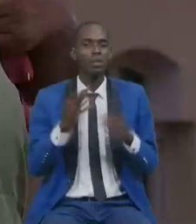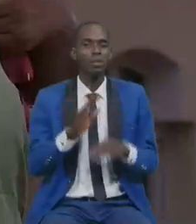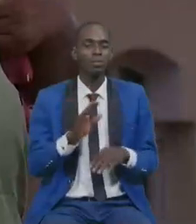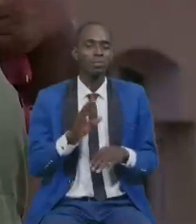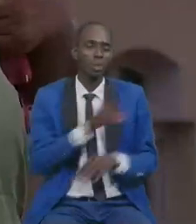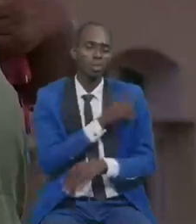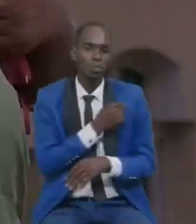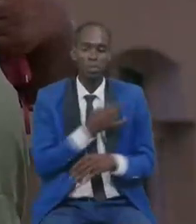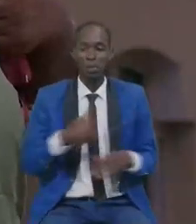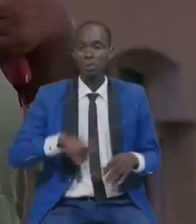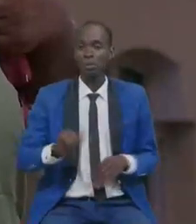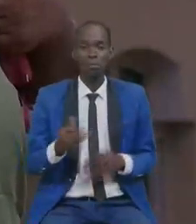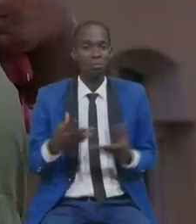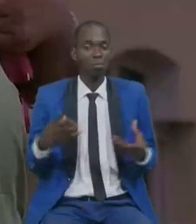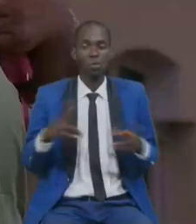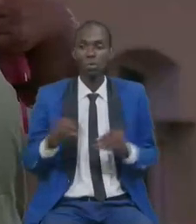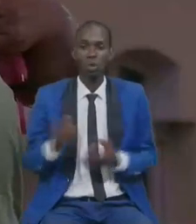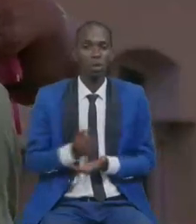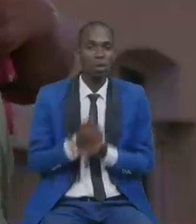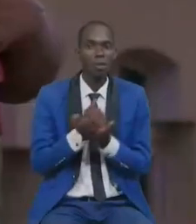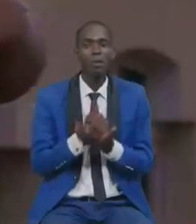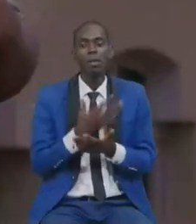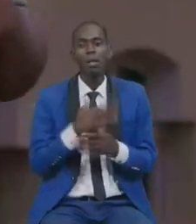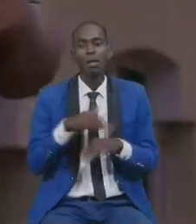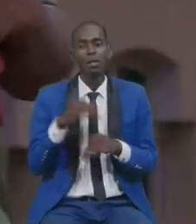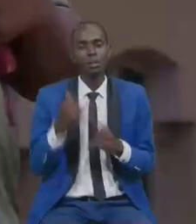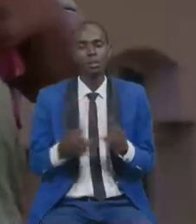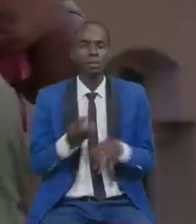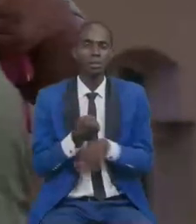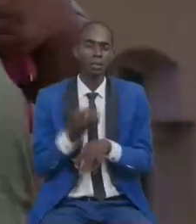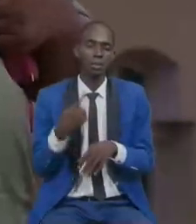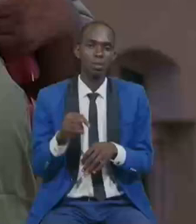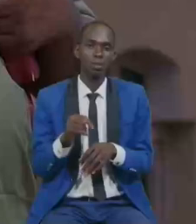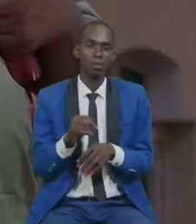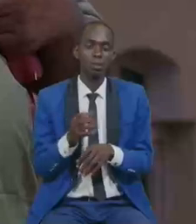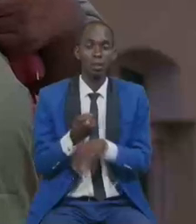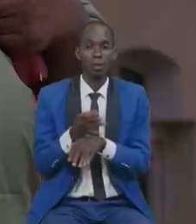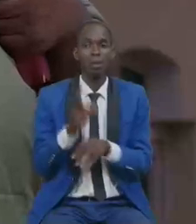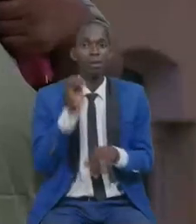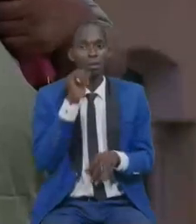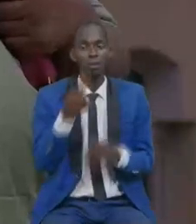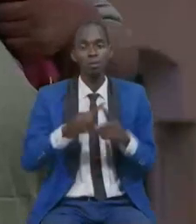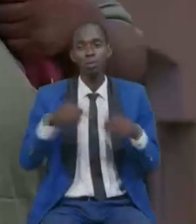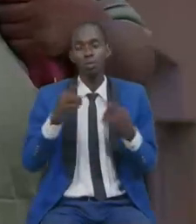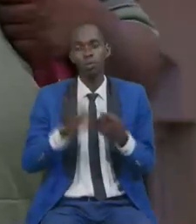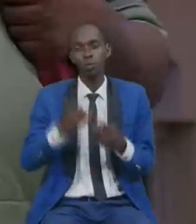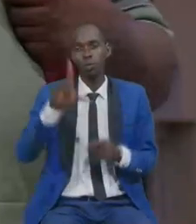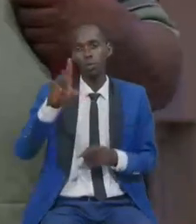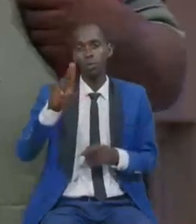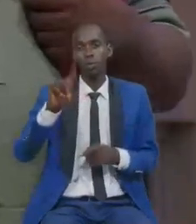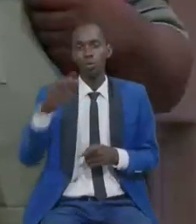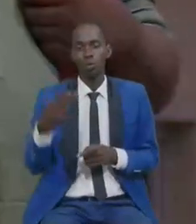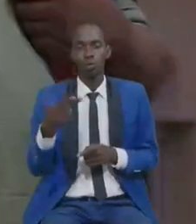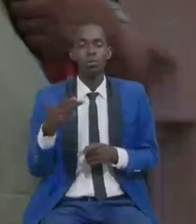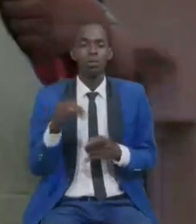solution. Et on m'a conseillé un autre centre de faire des analyses. On l'a